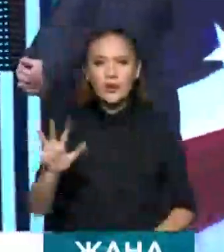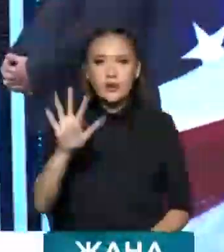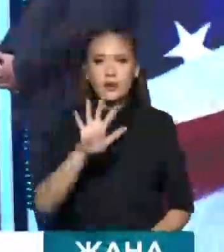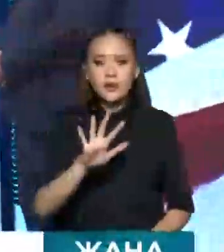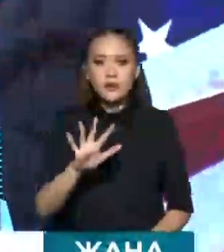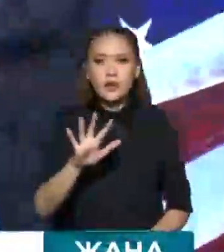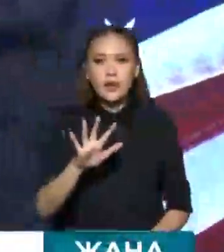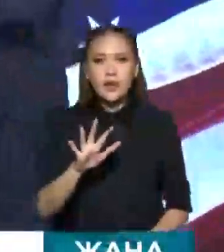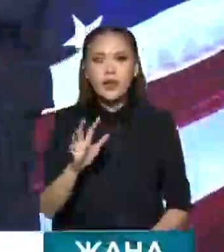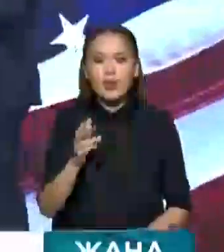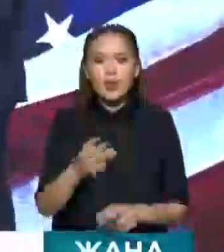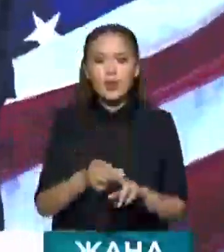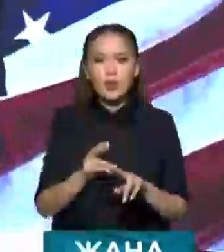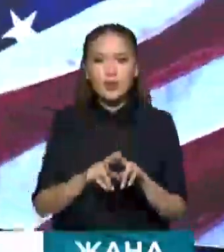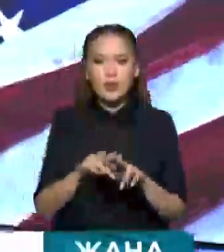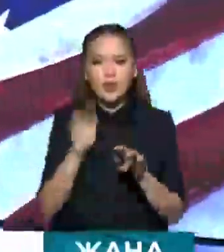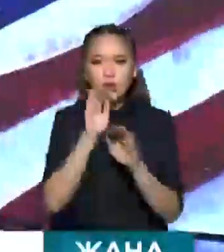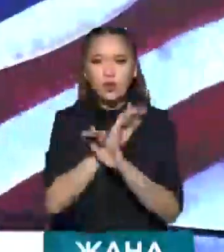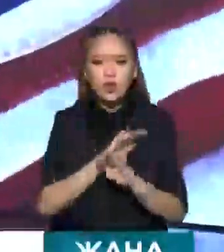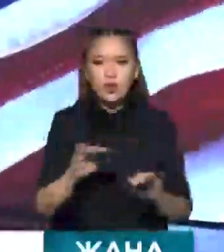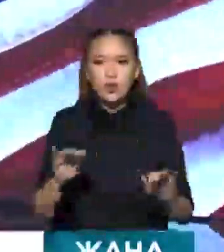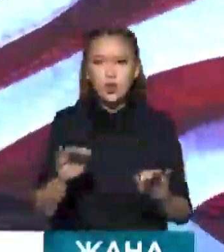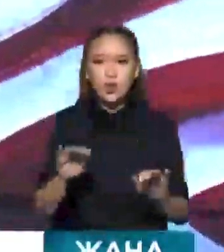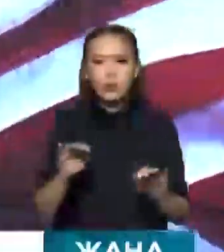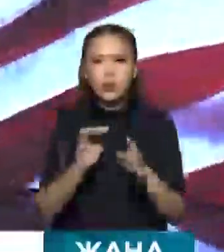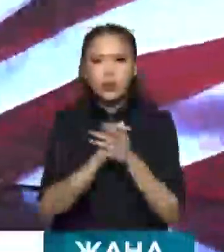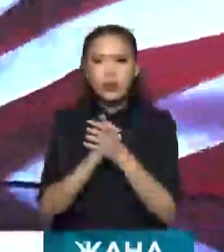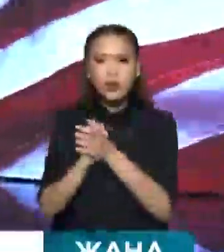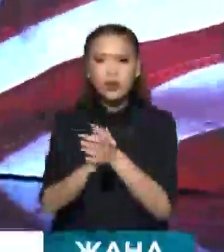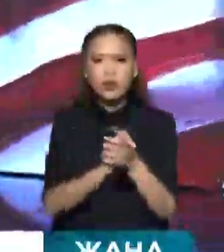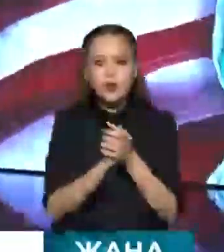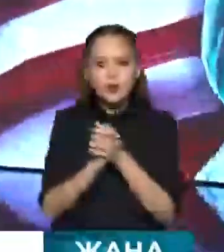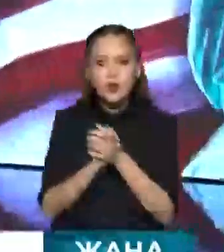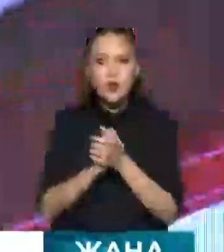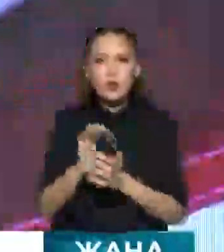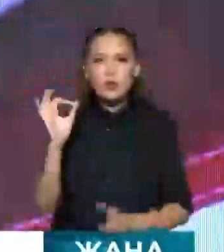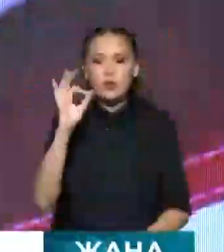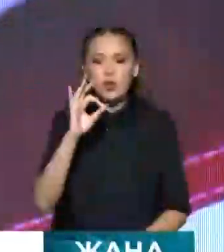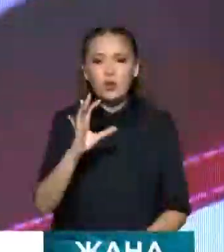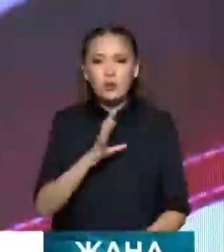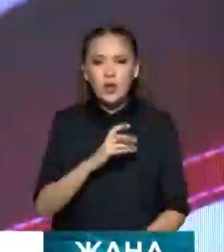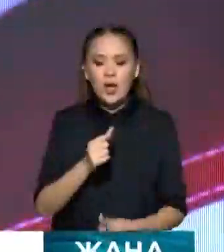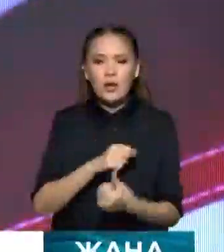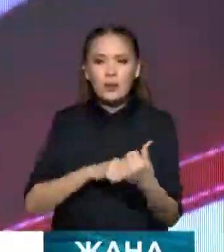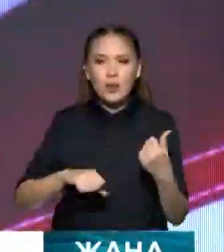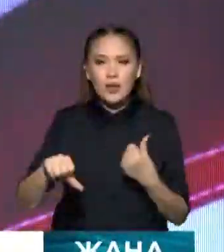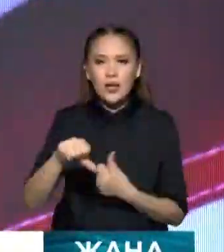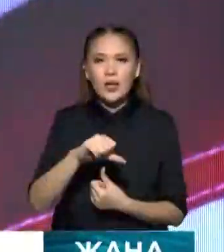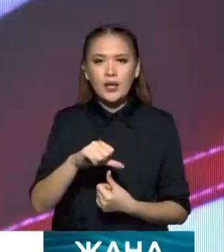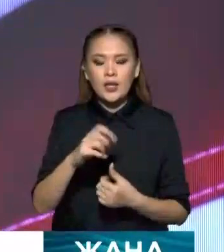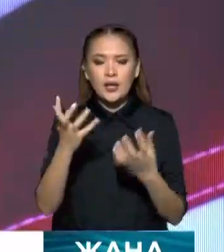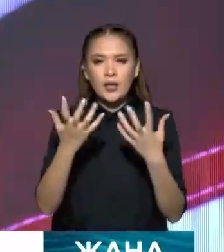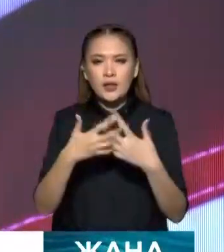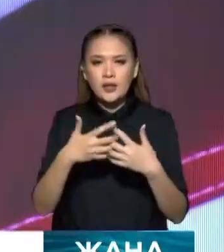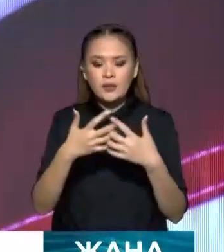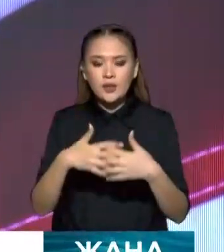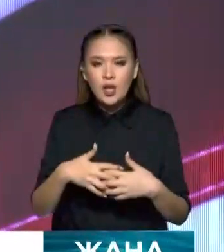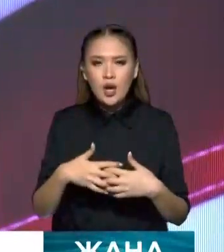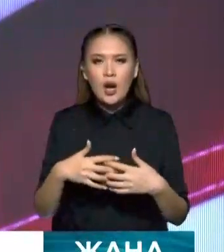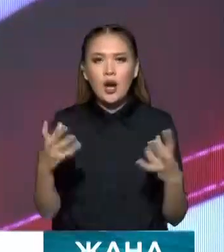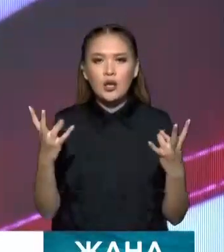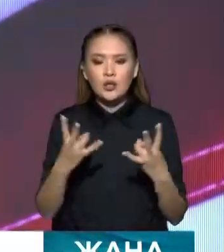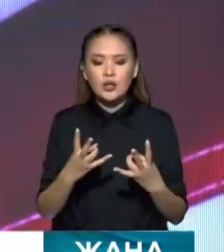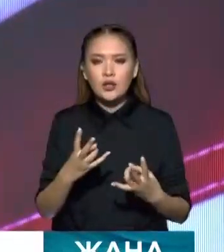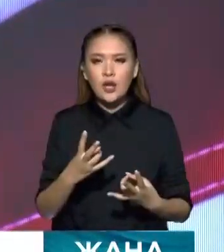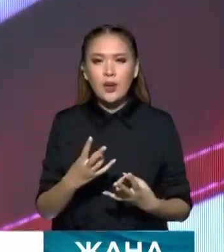Орталық Азияның бір тыныштық, бейбітшілік алаңы іспетте осы бір ерекше бір аймақ есебіндегі өзінің мәртебесін сақтап қалу. Біздің